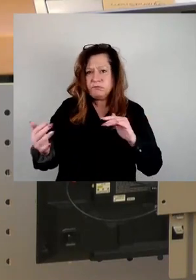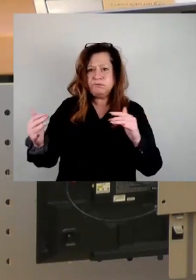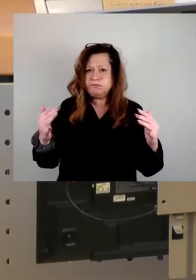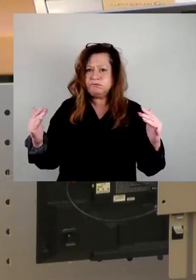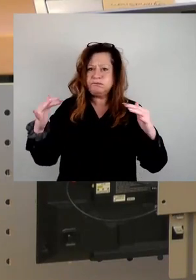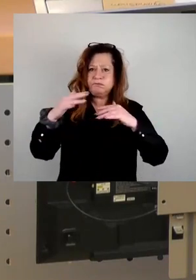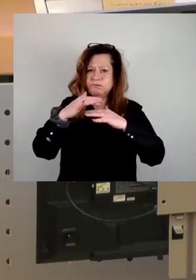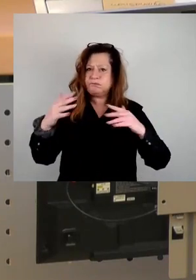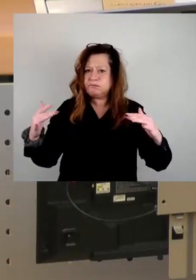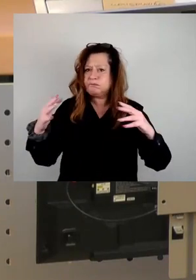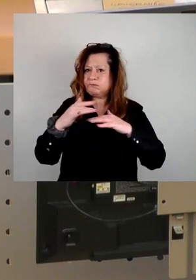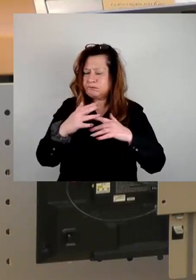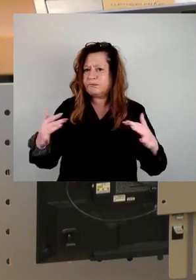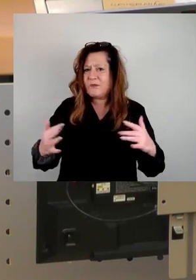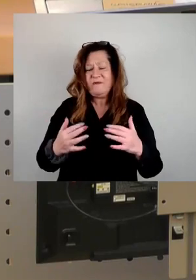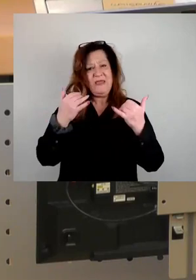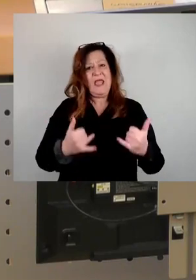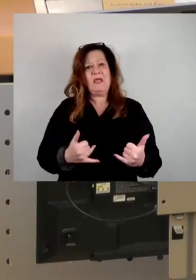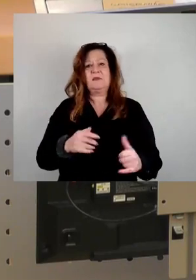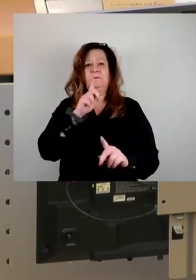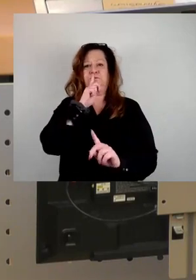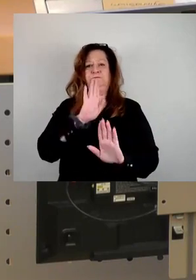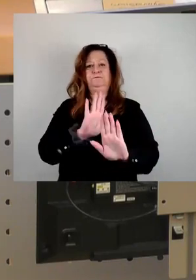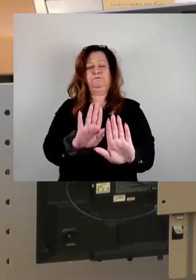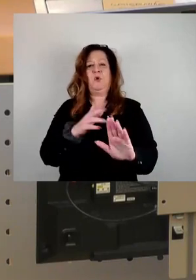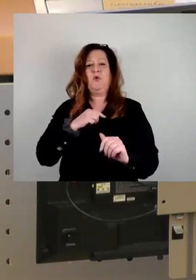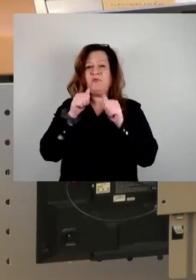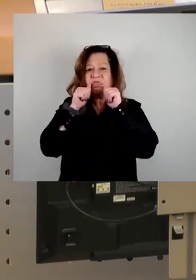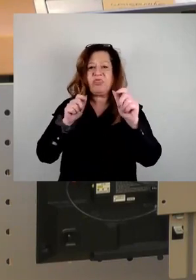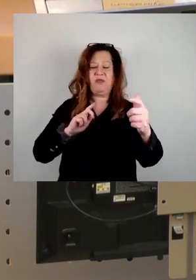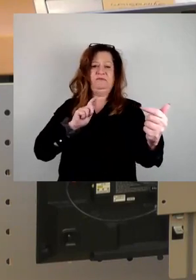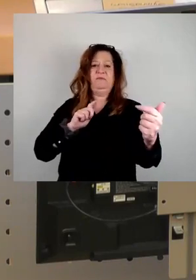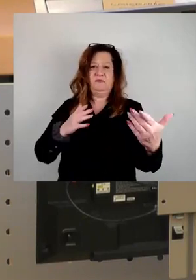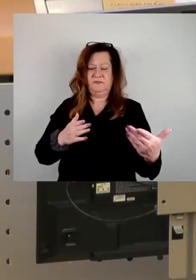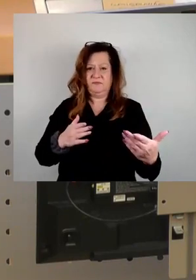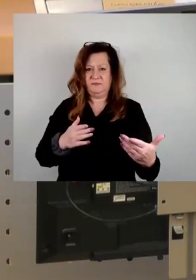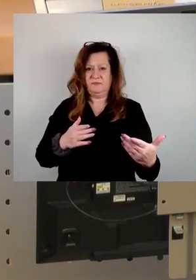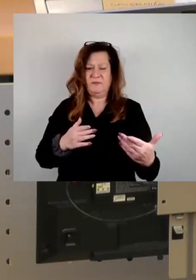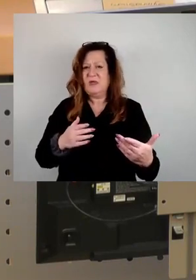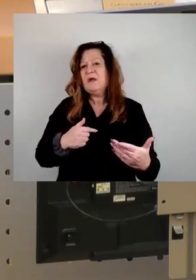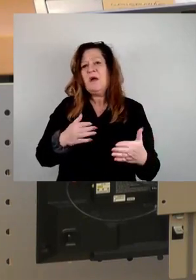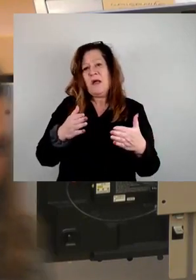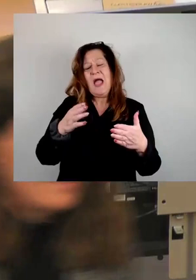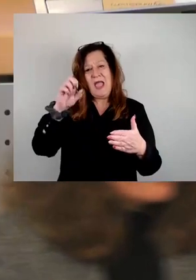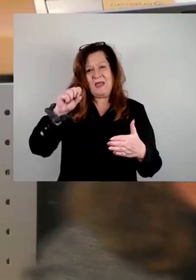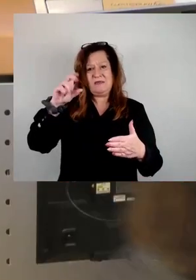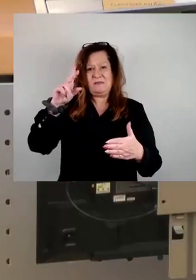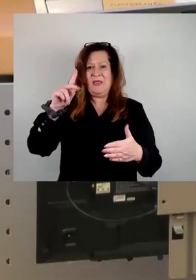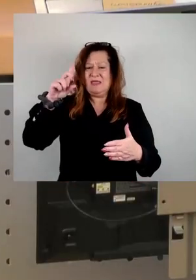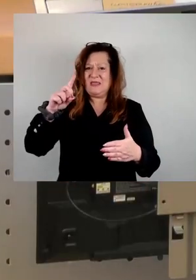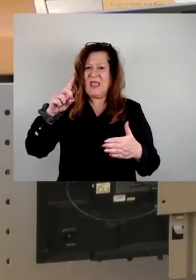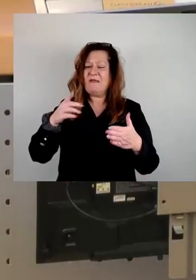entweder nicht viel zu sagen haben oder sich nur noch anschreien. Das würde uns als SPD-Fraktion sehr freuen. Vielen Dank.